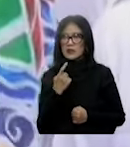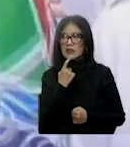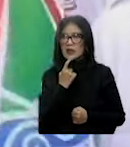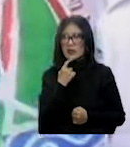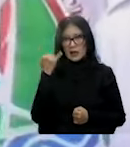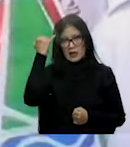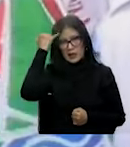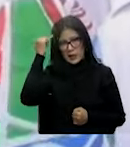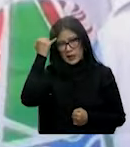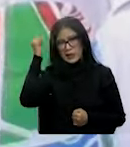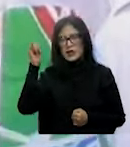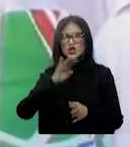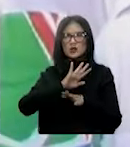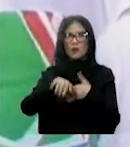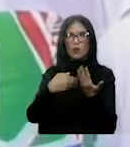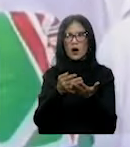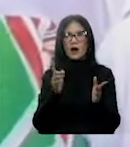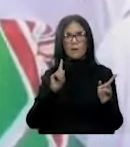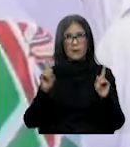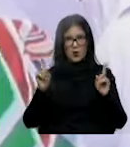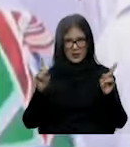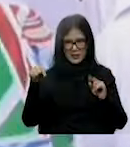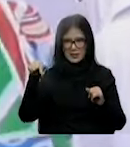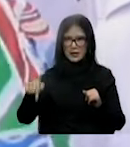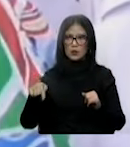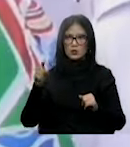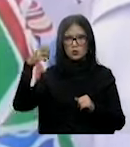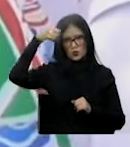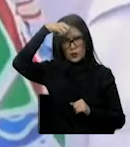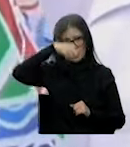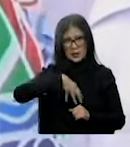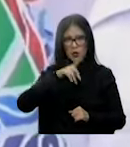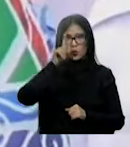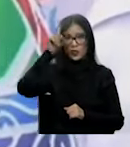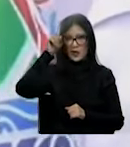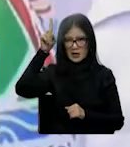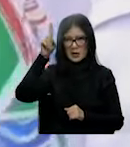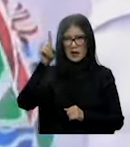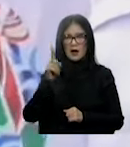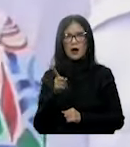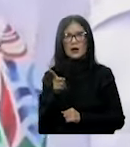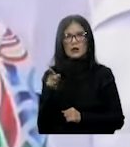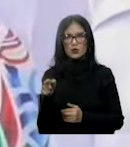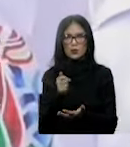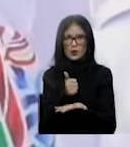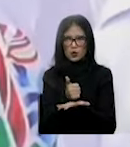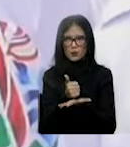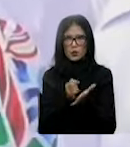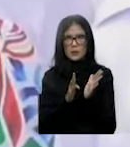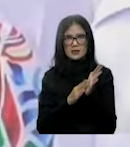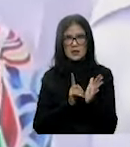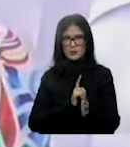tentang gagasan semua partai politik di sini yang ada di Sumatera Utara, saya rasa bukan hanya tentang personalnya, tentang saya dan Pak